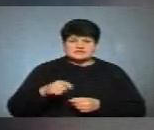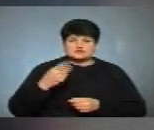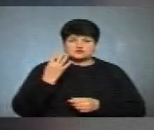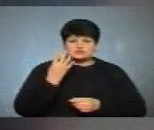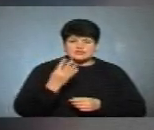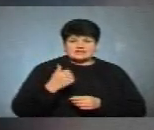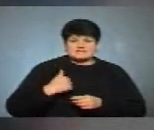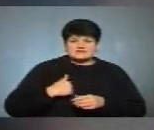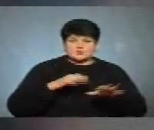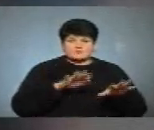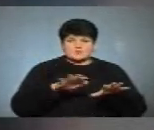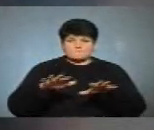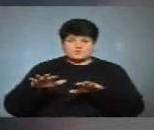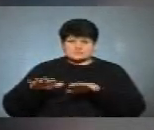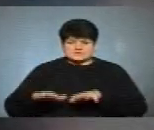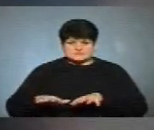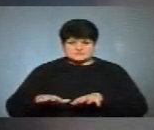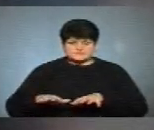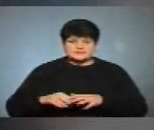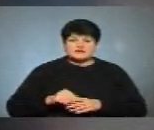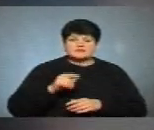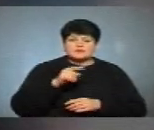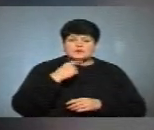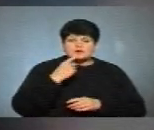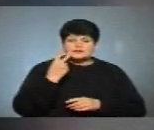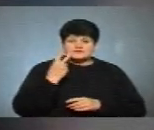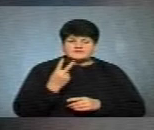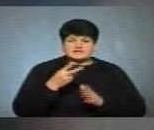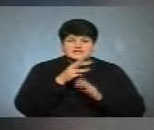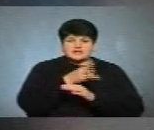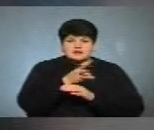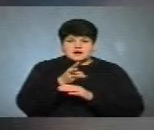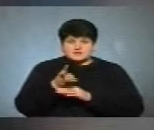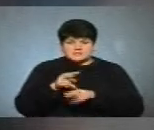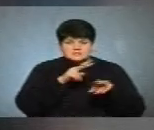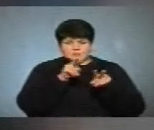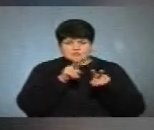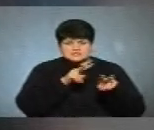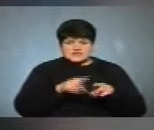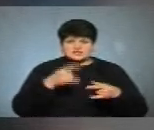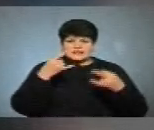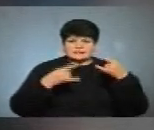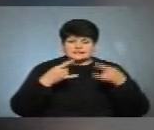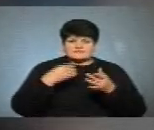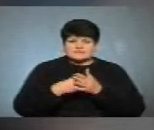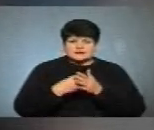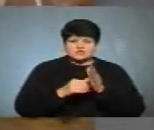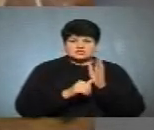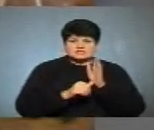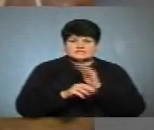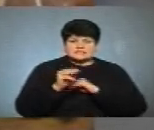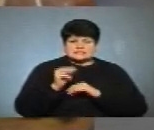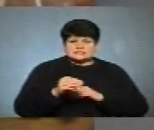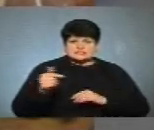позиції, розповів волонтер Володимир Голоднюк. За його словами, везуть 2 камери відеоспостереження та телевізор вартістю майже 60